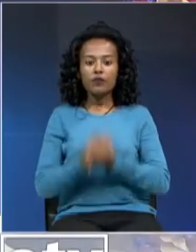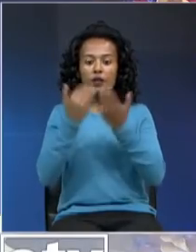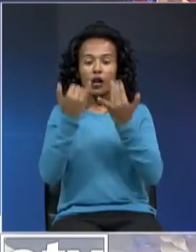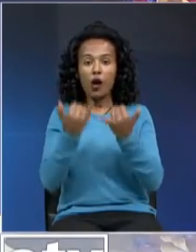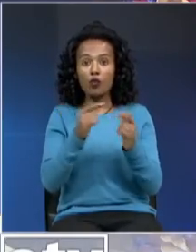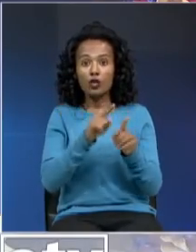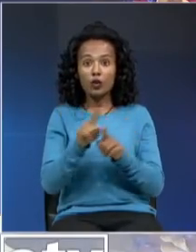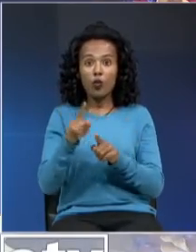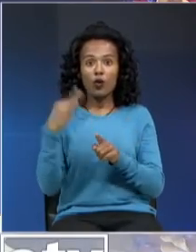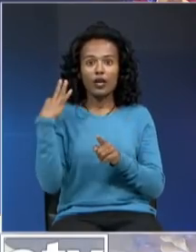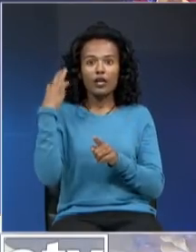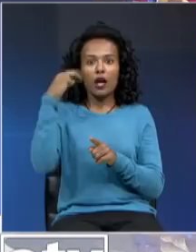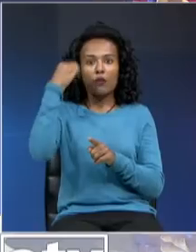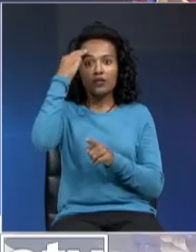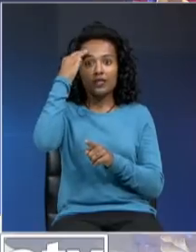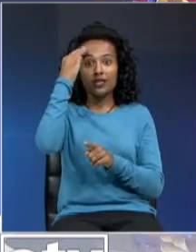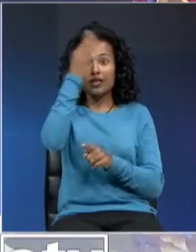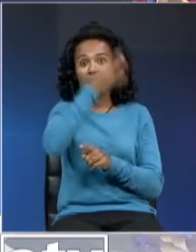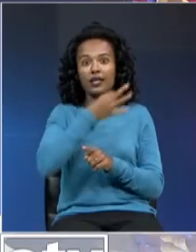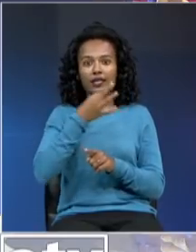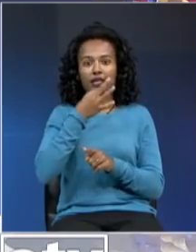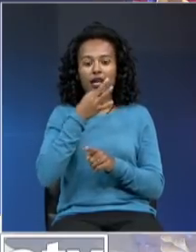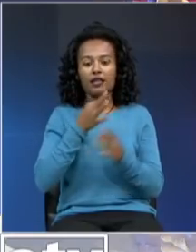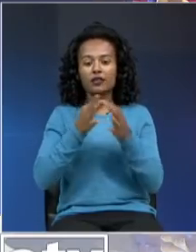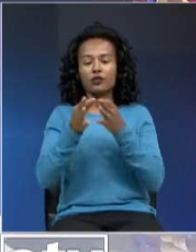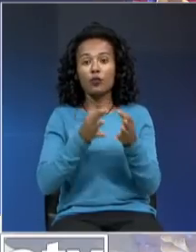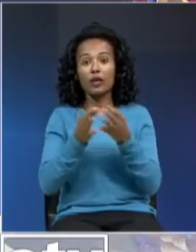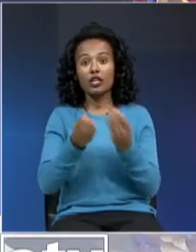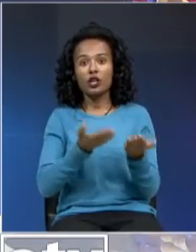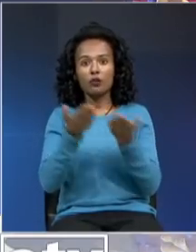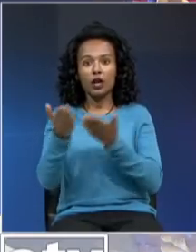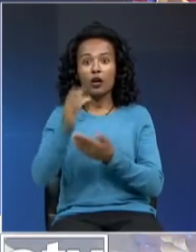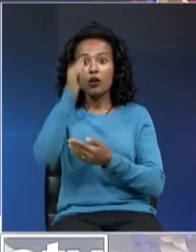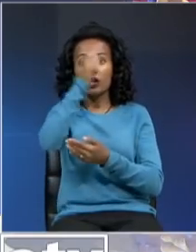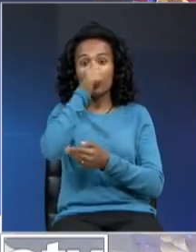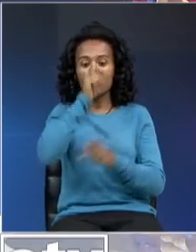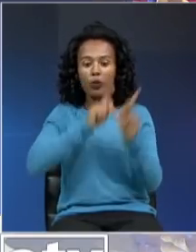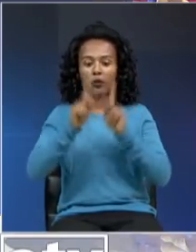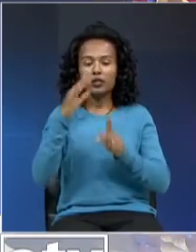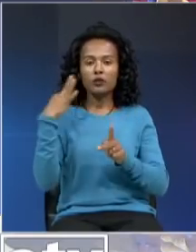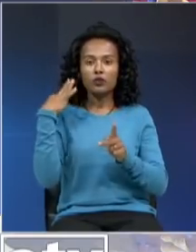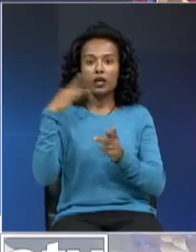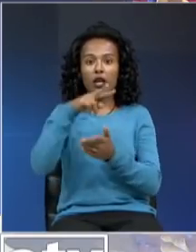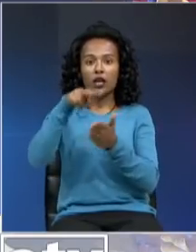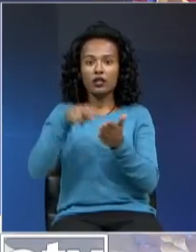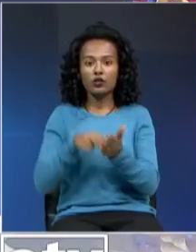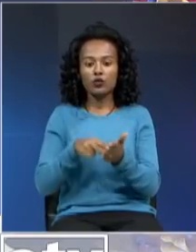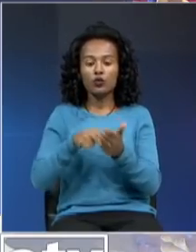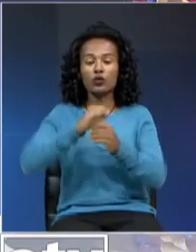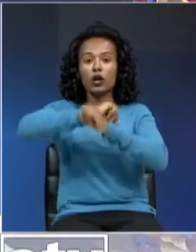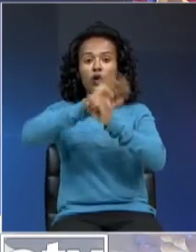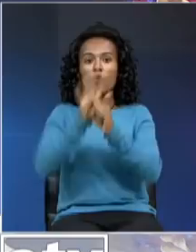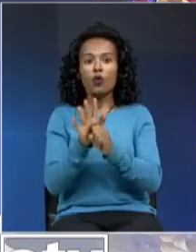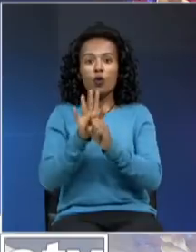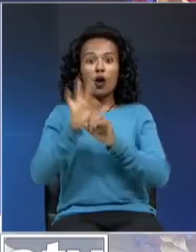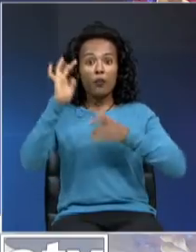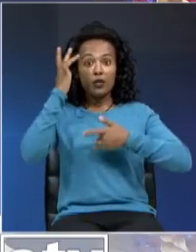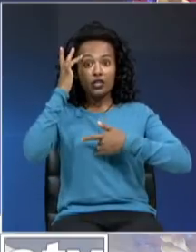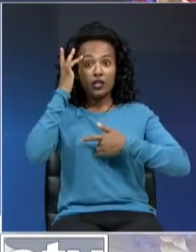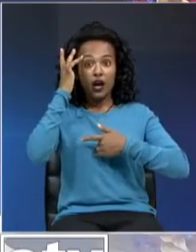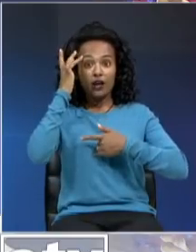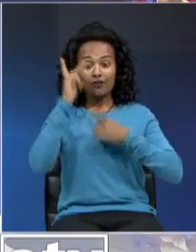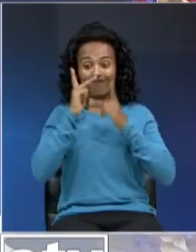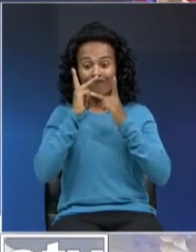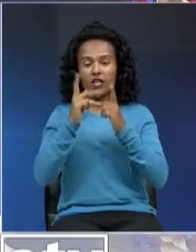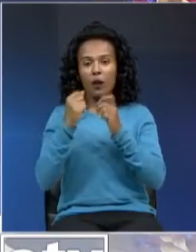ደግሞ ከጤና ሚኒስቴር ድረገጽ ላይ የተሰጠው መግለጫ ነው የምናቀርበው። የኢትዮጵያ ህብረተሰብ ጤና ኢንስቲትዩት የኮሮና ቫይረስ በሽታ ቀኝትን